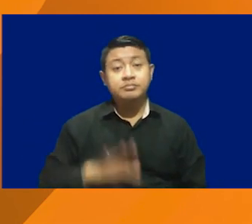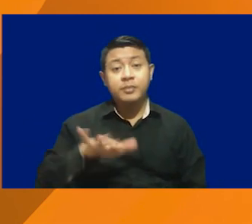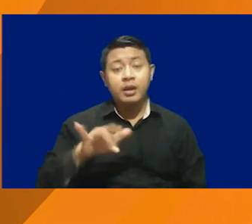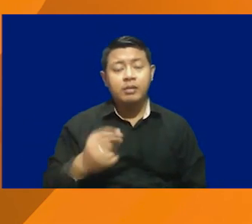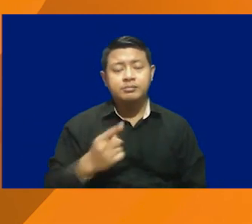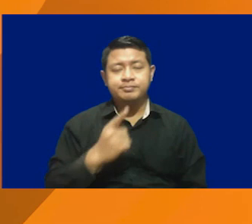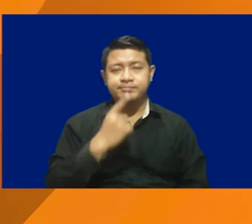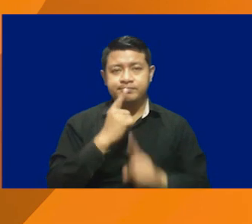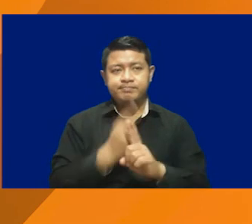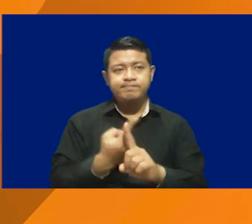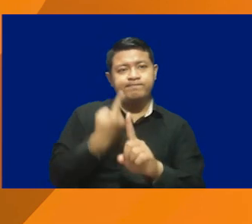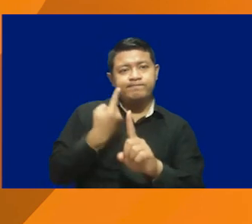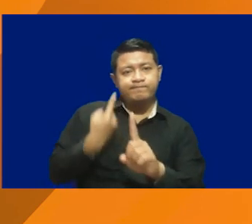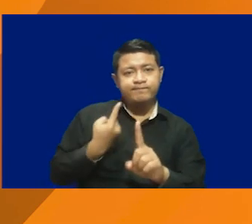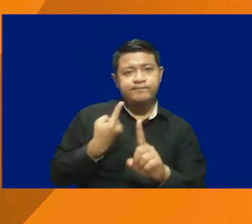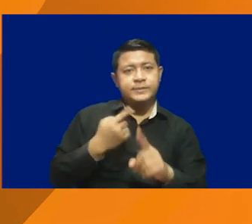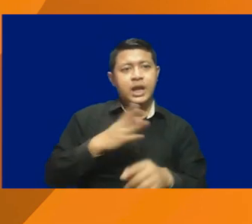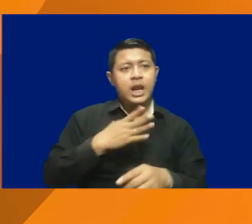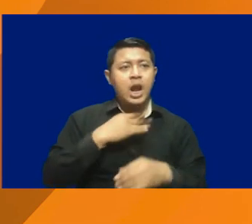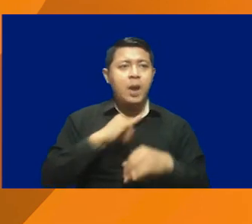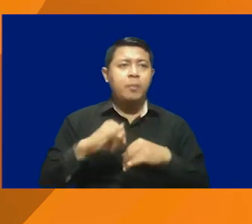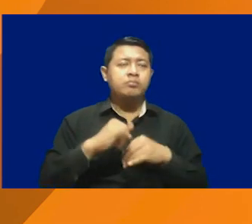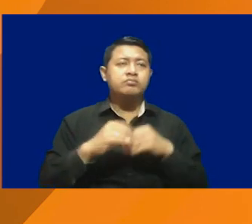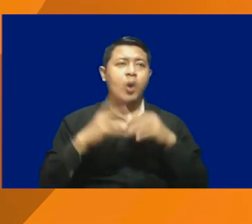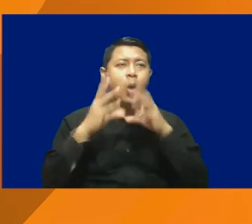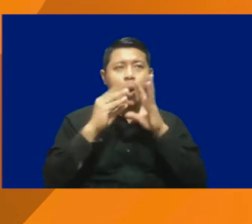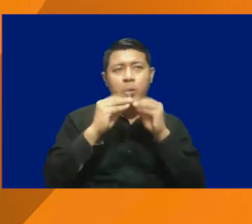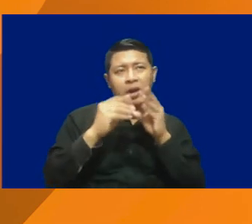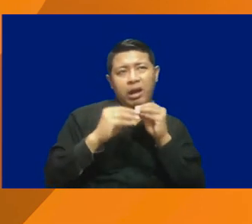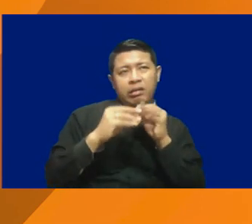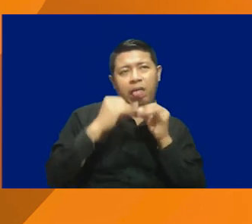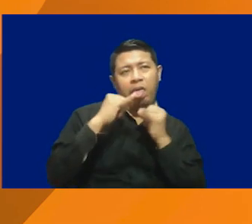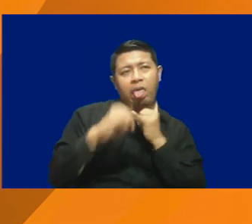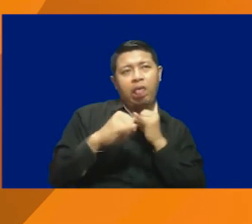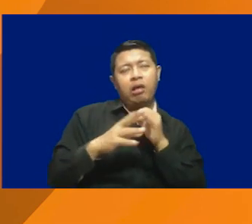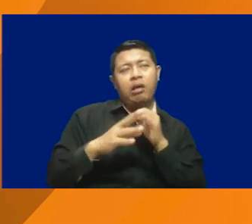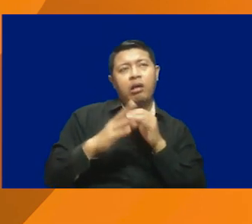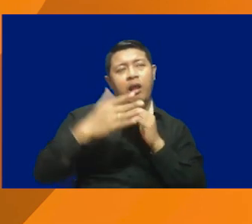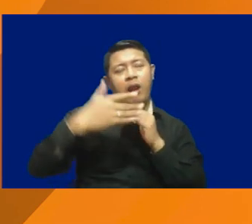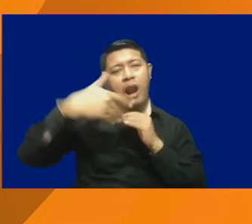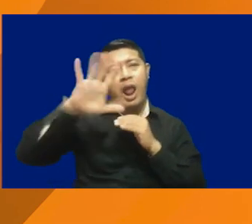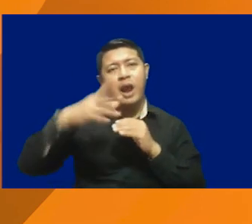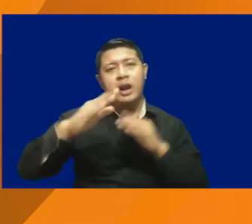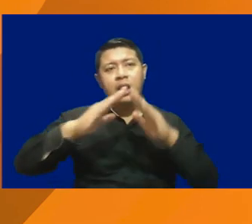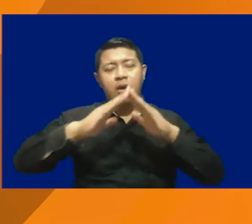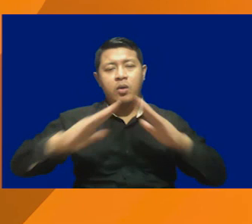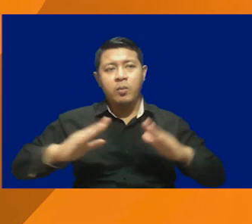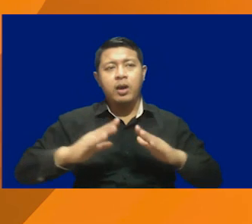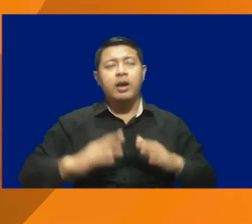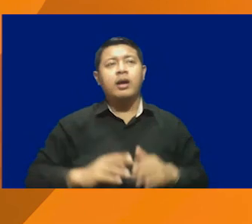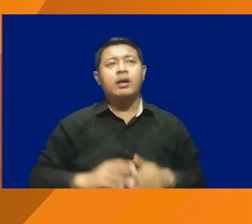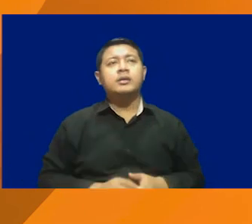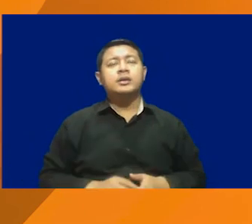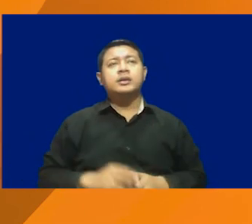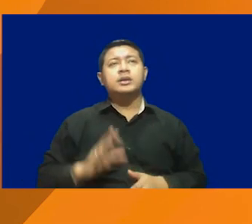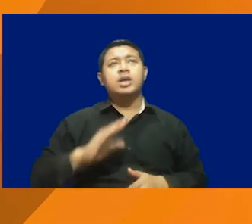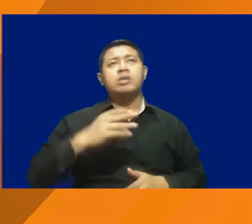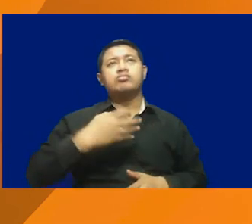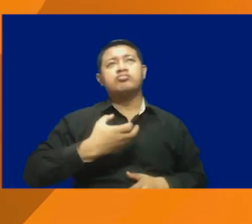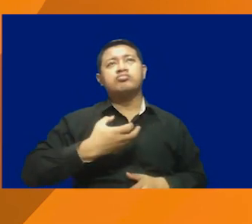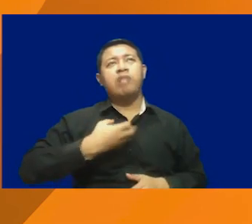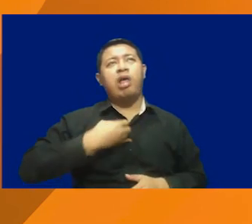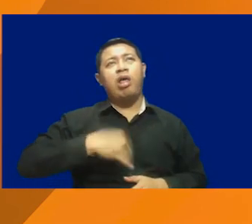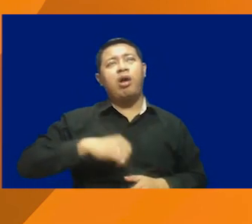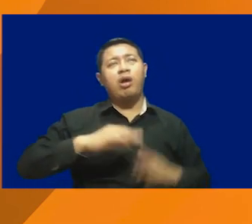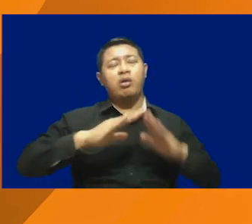bernilai. Remaja itu akan menyendiri, tidak mau berkomunikasi, akan lari dari rumah,